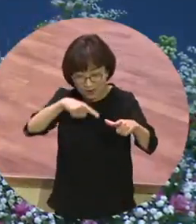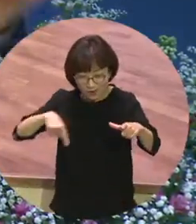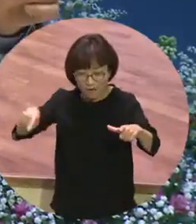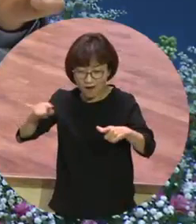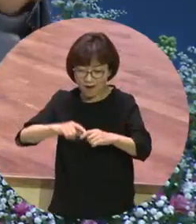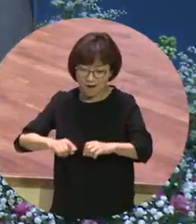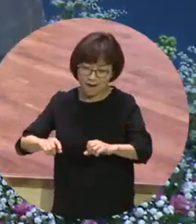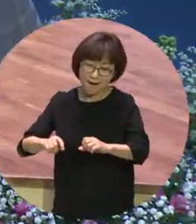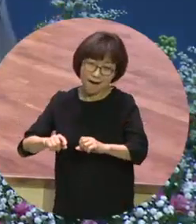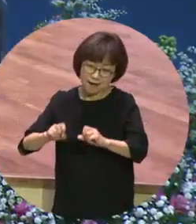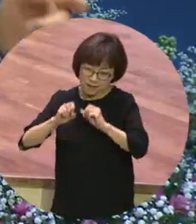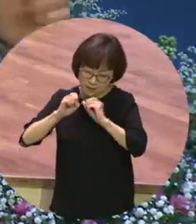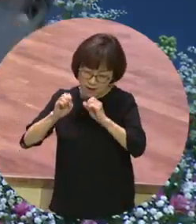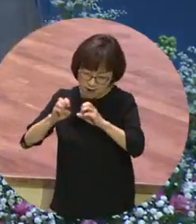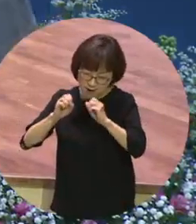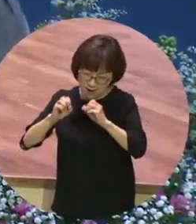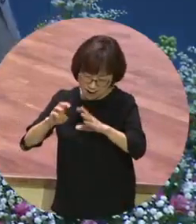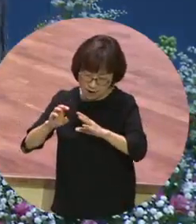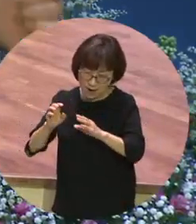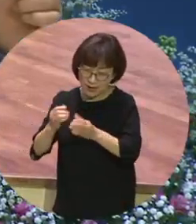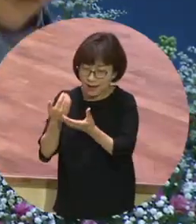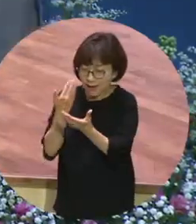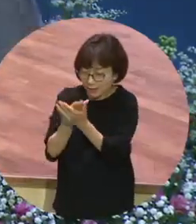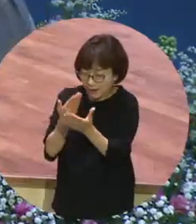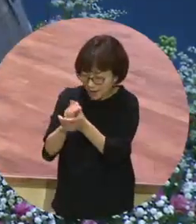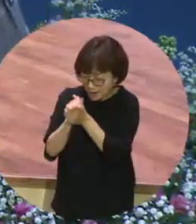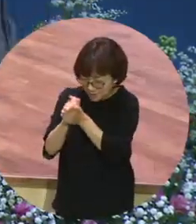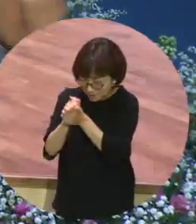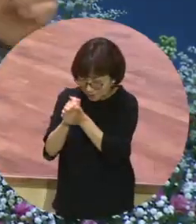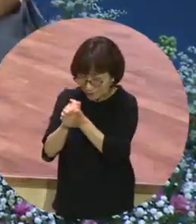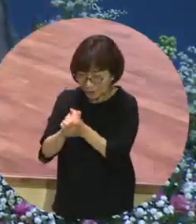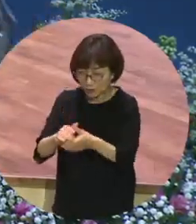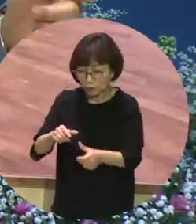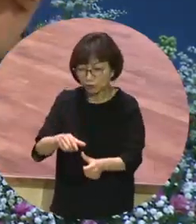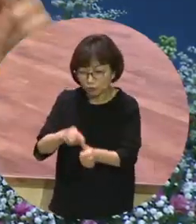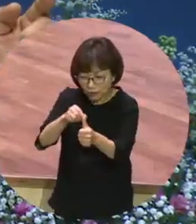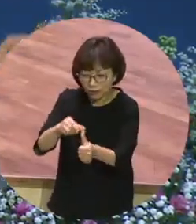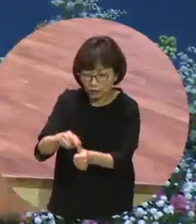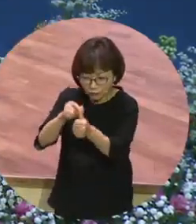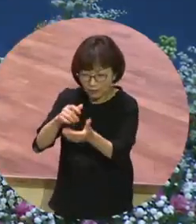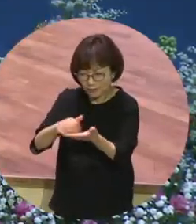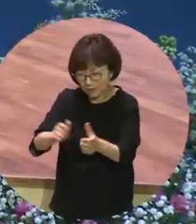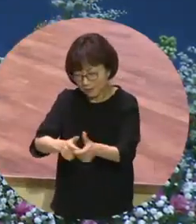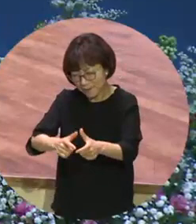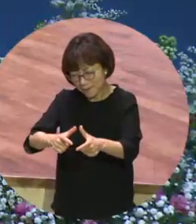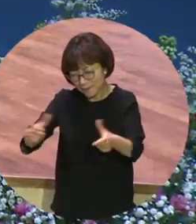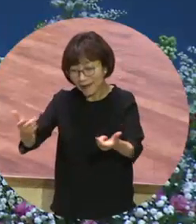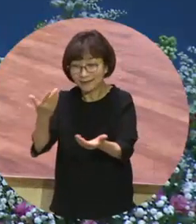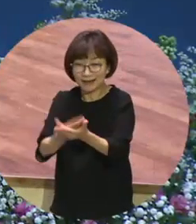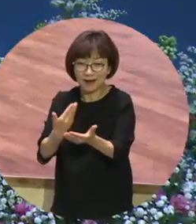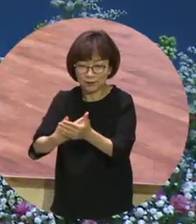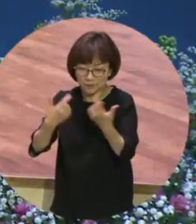교회 작정된 자리 그 현장에서 구원되어지는 놀라운 지교회가 일어나게 하여 주옵소서.